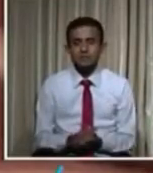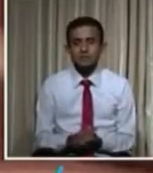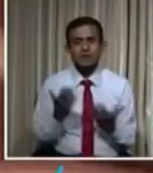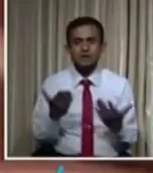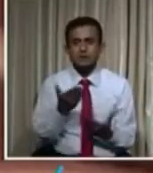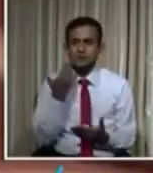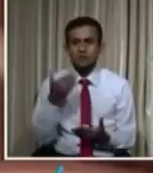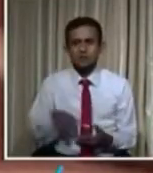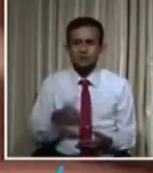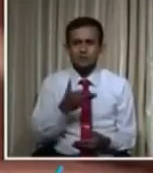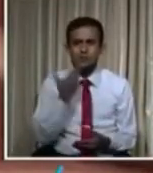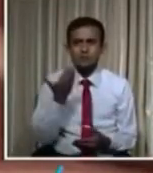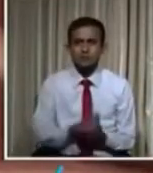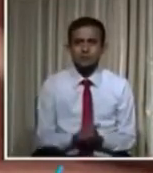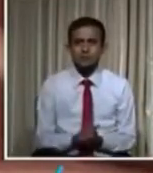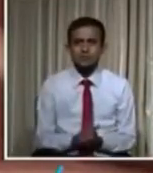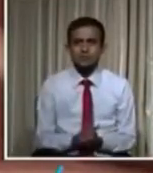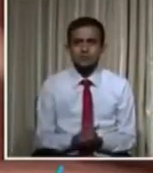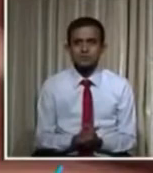පුළුවන් දැනුත්